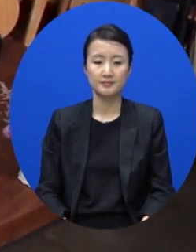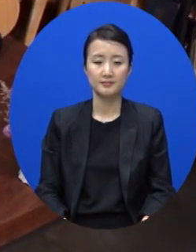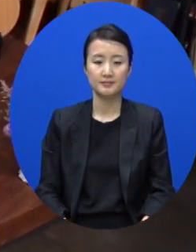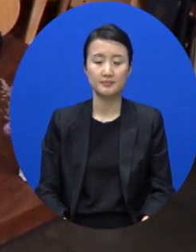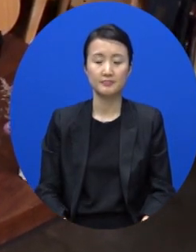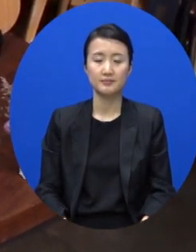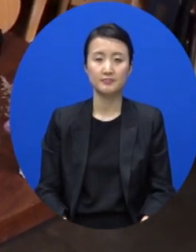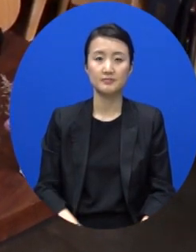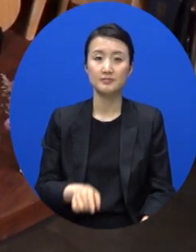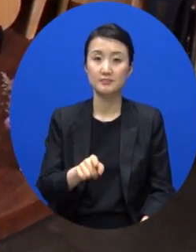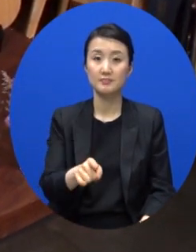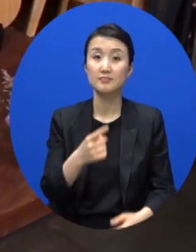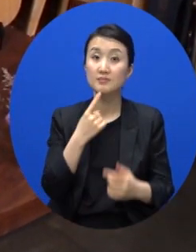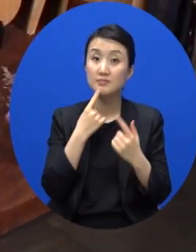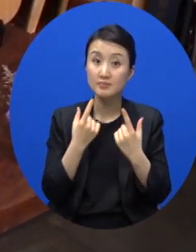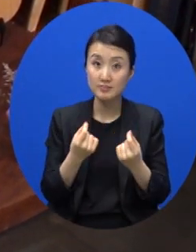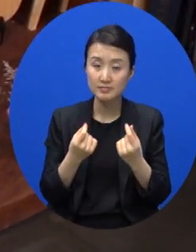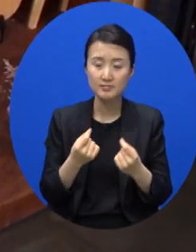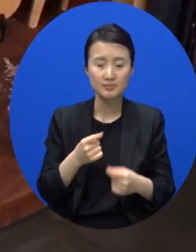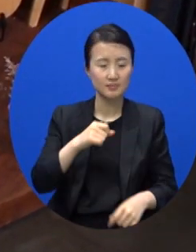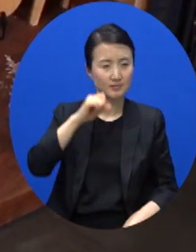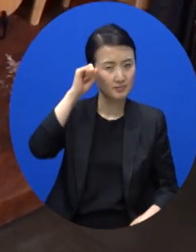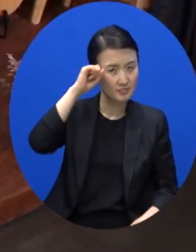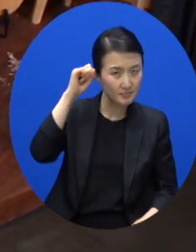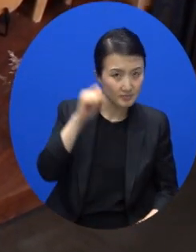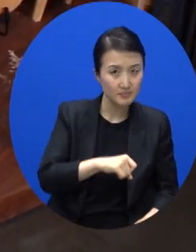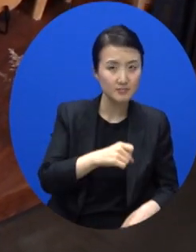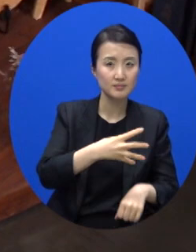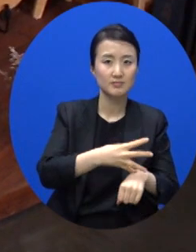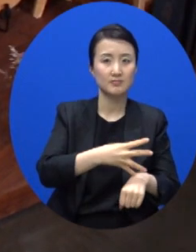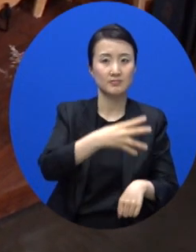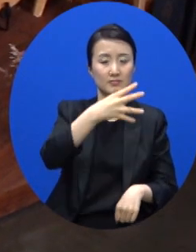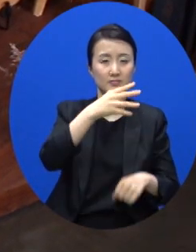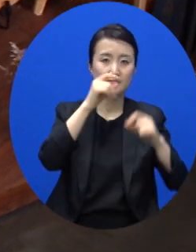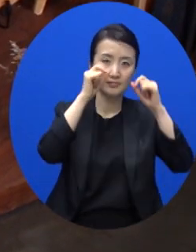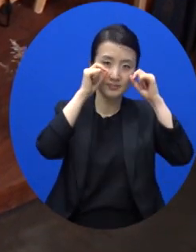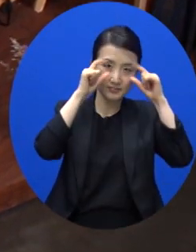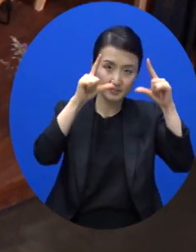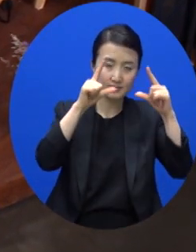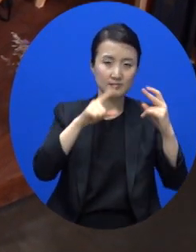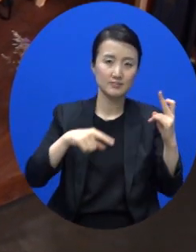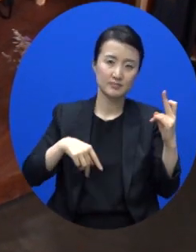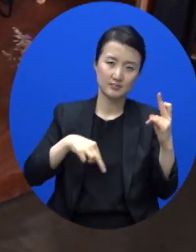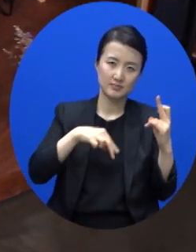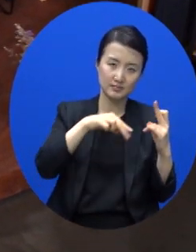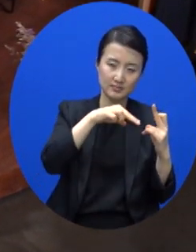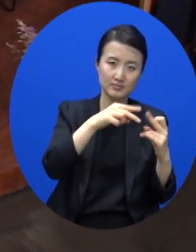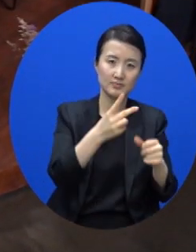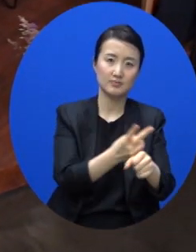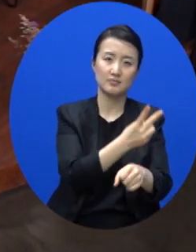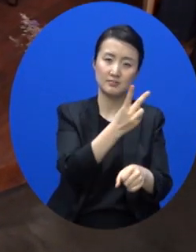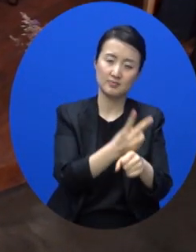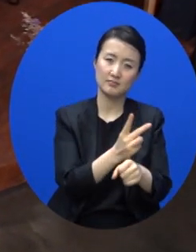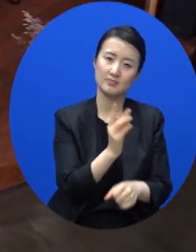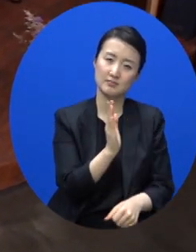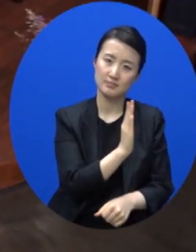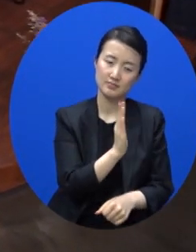그렇게 이제 저는 아침 새벽에 4시에 일어나서 산에 올라가서 2시간